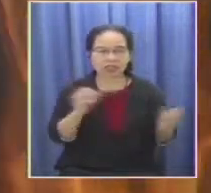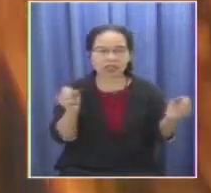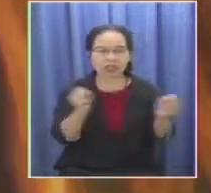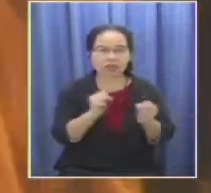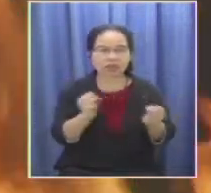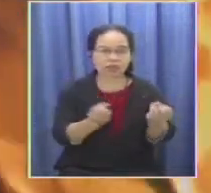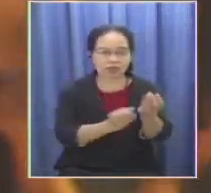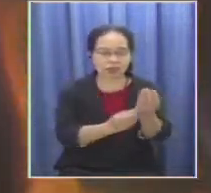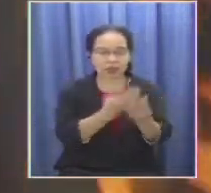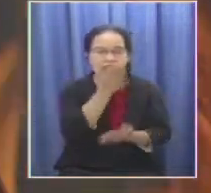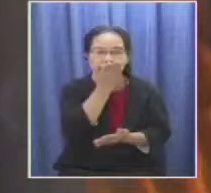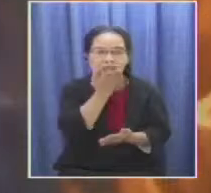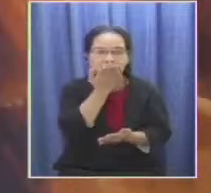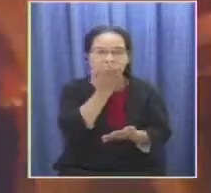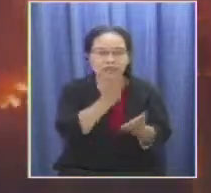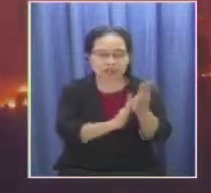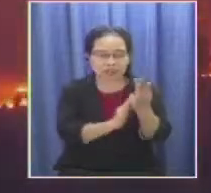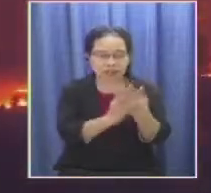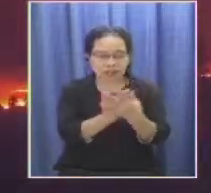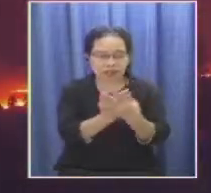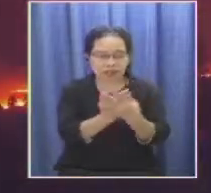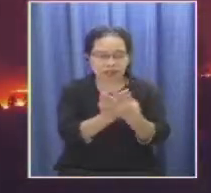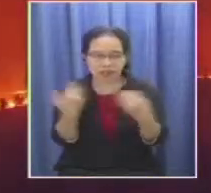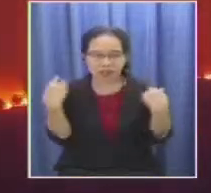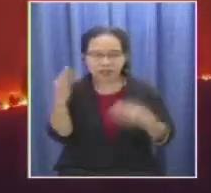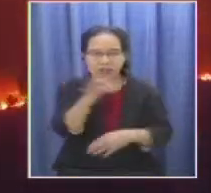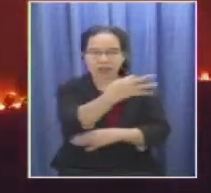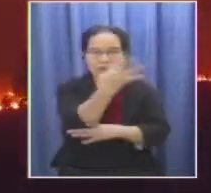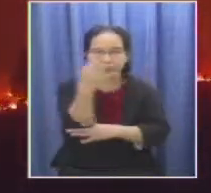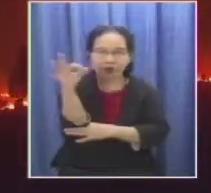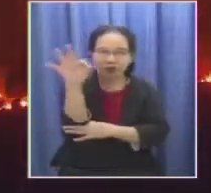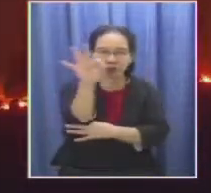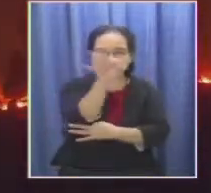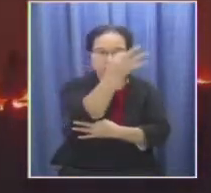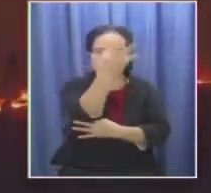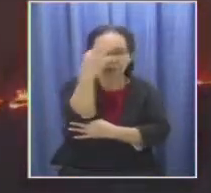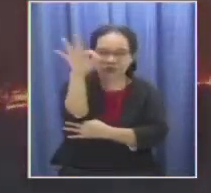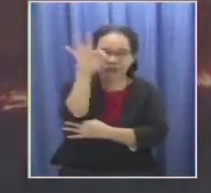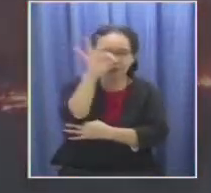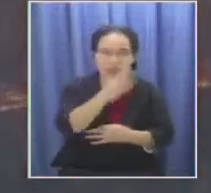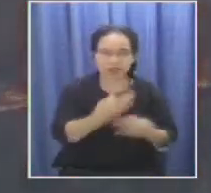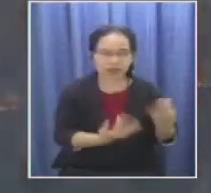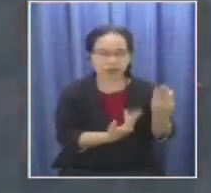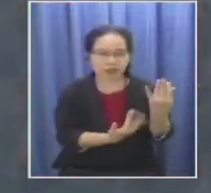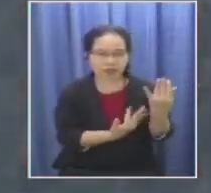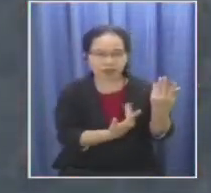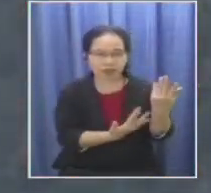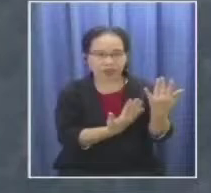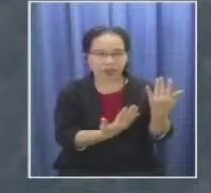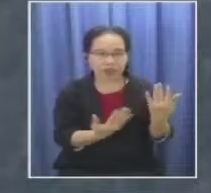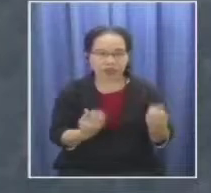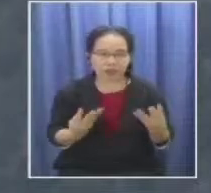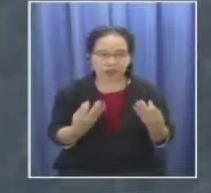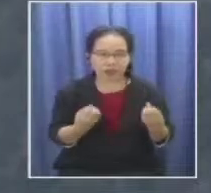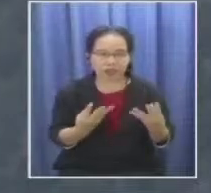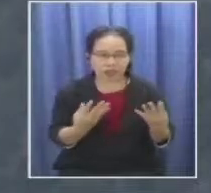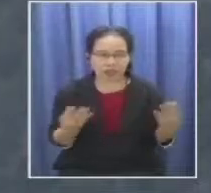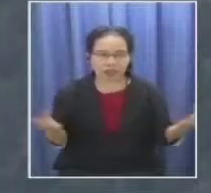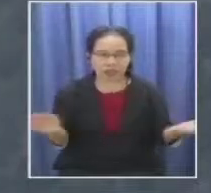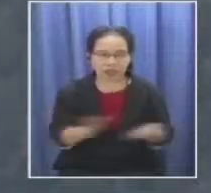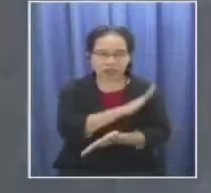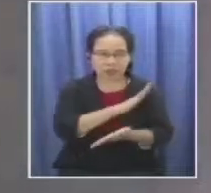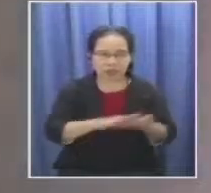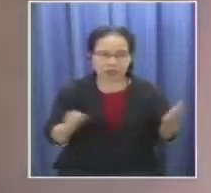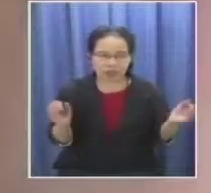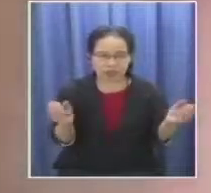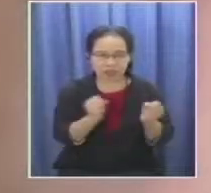egya kitikiti bi o na so betumi ahye kwaye mu sɛdeɛ si yɛ wɔ Australia ne America ne California ne nkura hodo gya hyehye